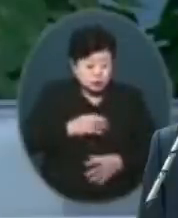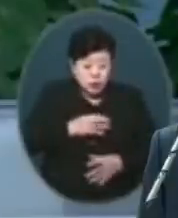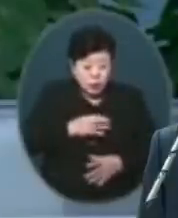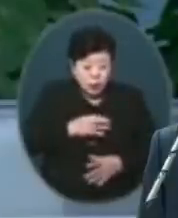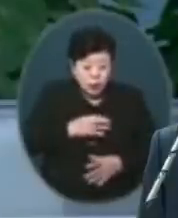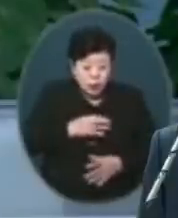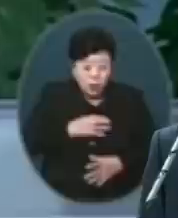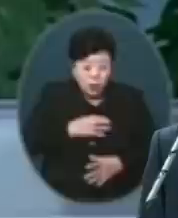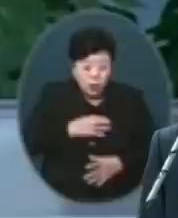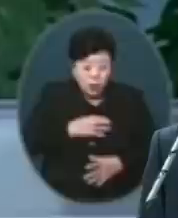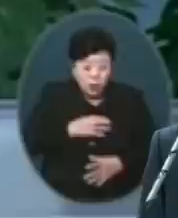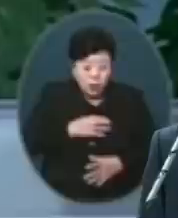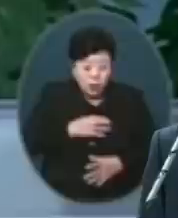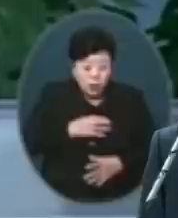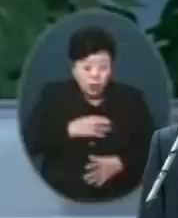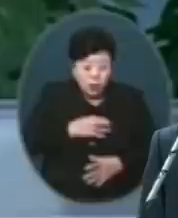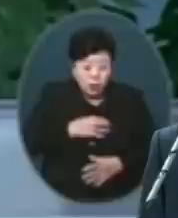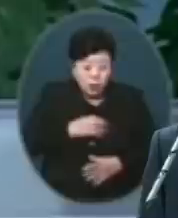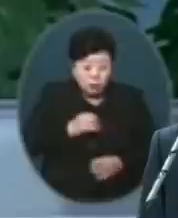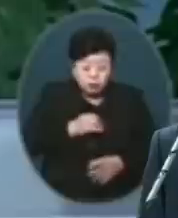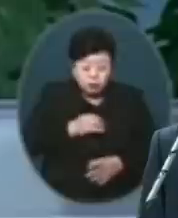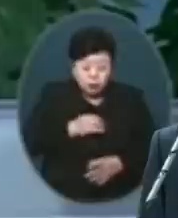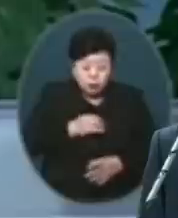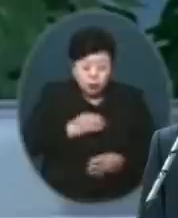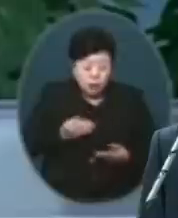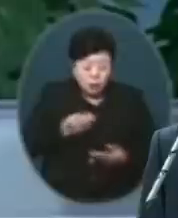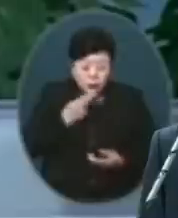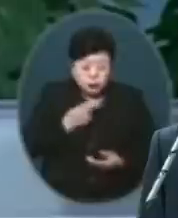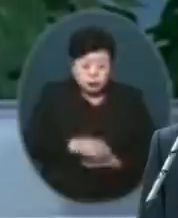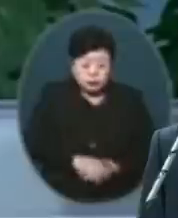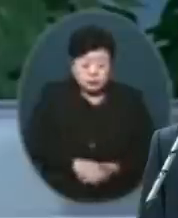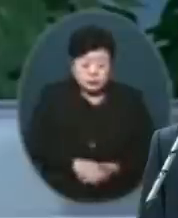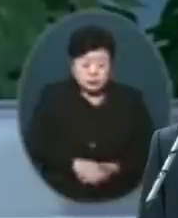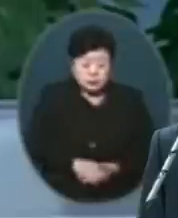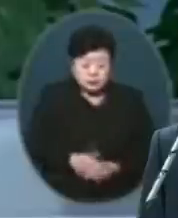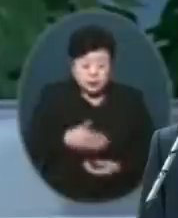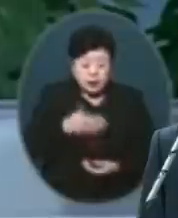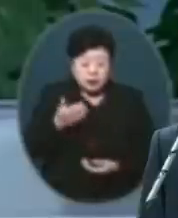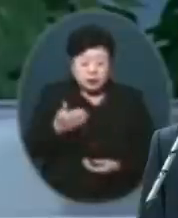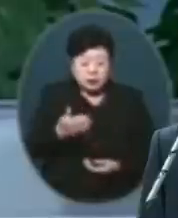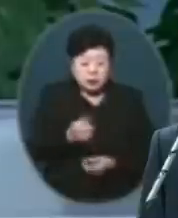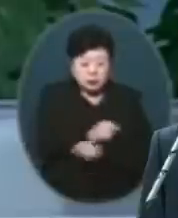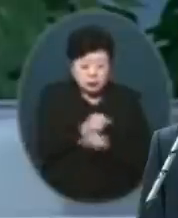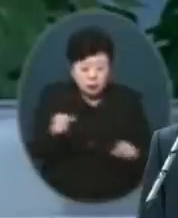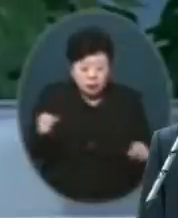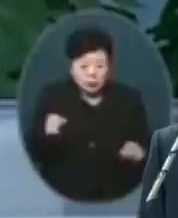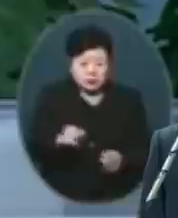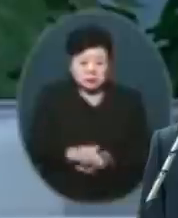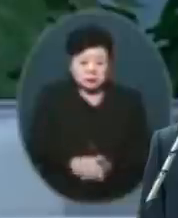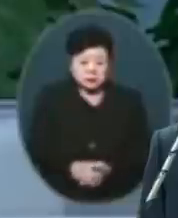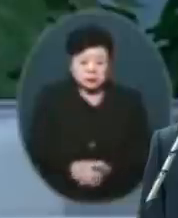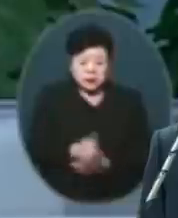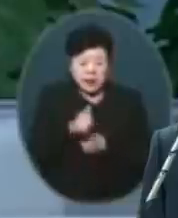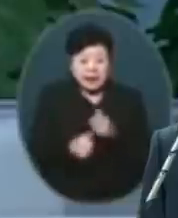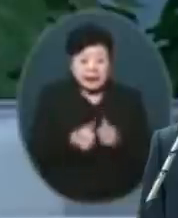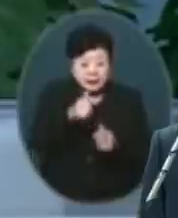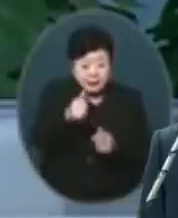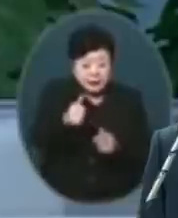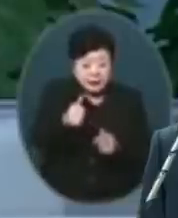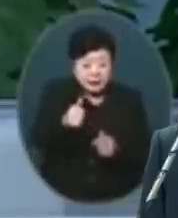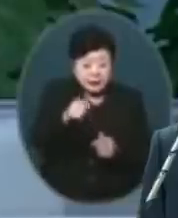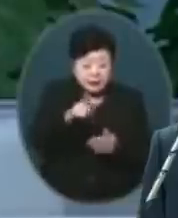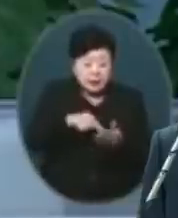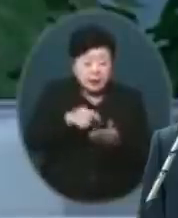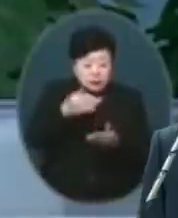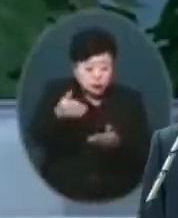두려움을 무서워할 리가 없습니다. 내가 너를 구속하여도 하나님이